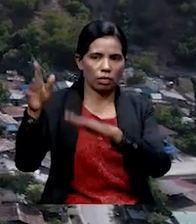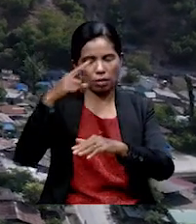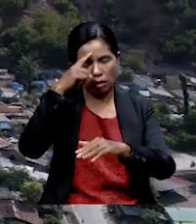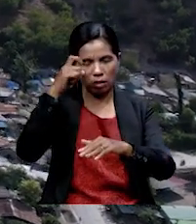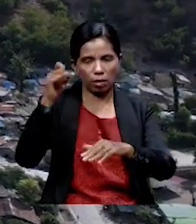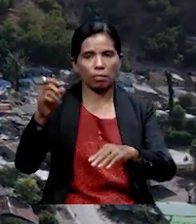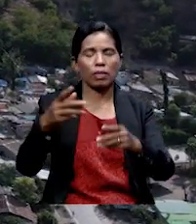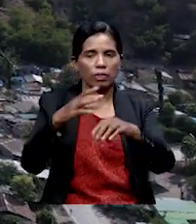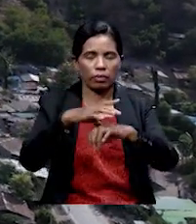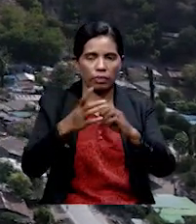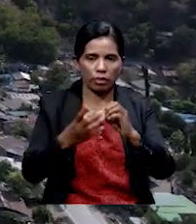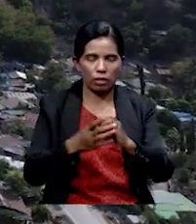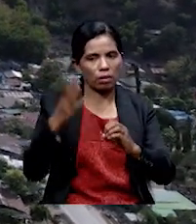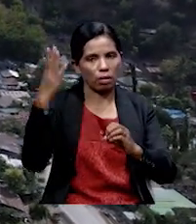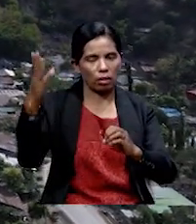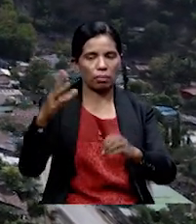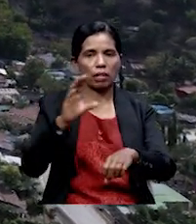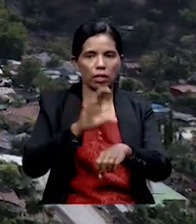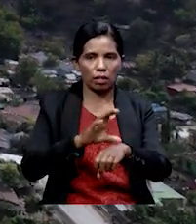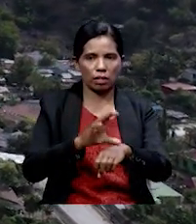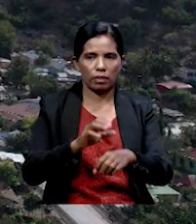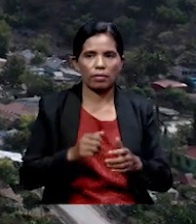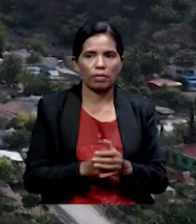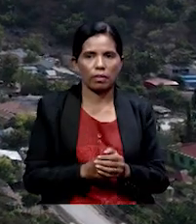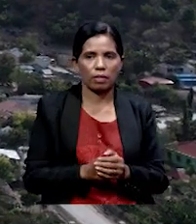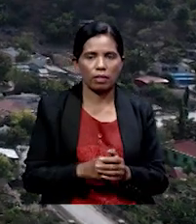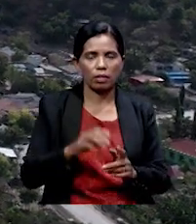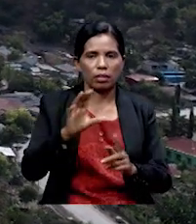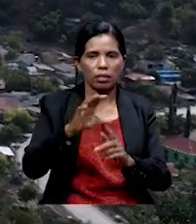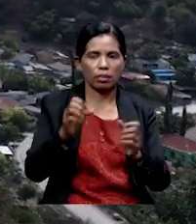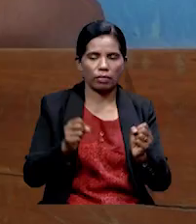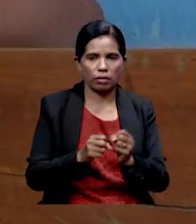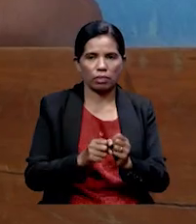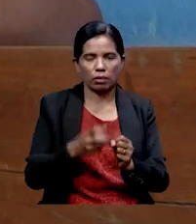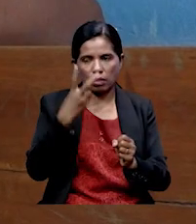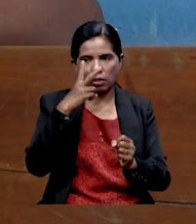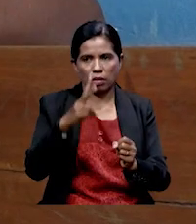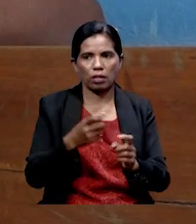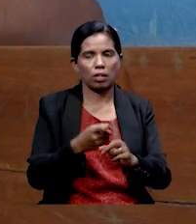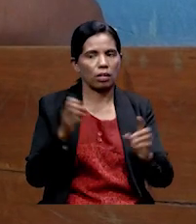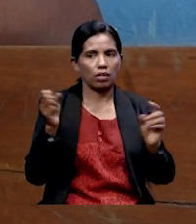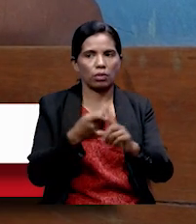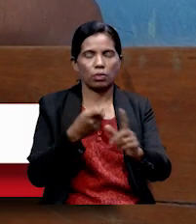misaung nian tu kona basa sana nebe martir halo sep suku ignora tamba irane daliu si ami